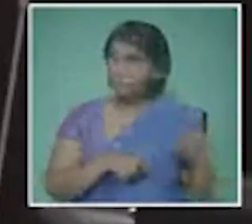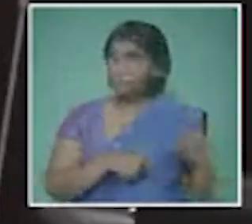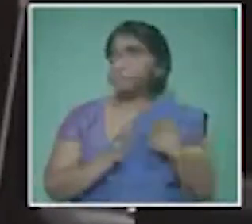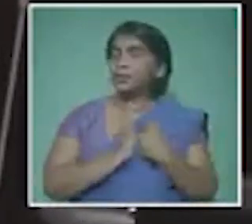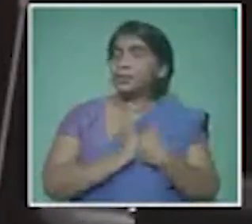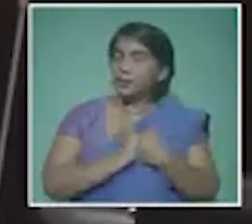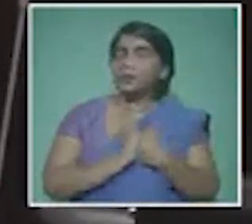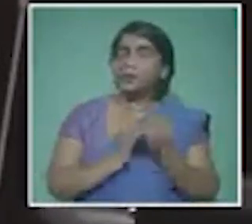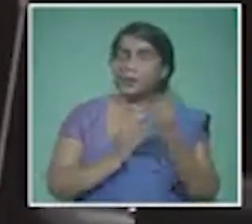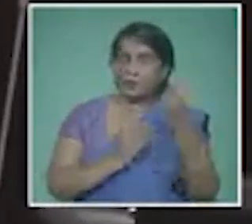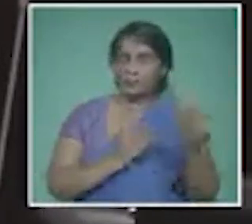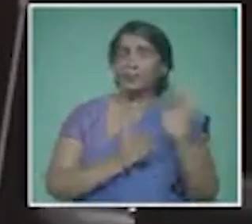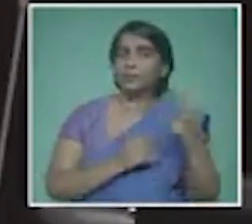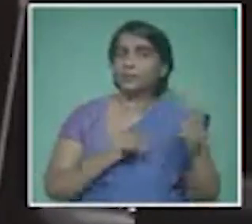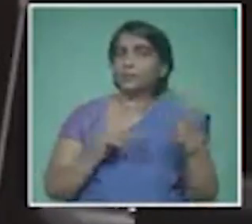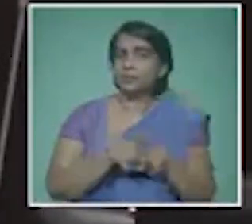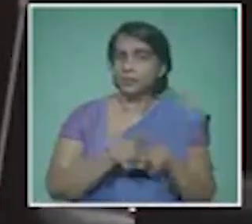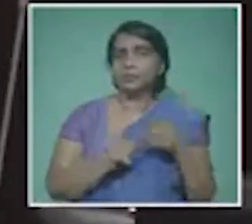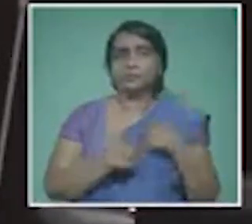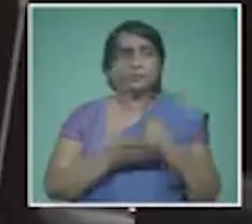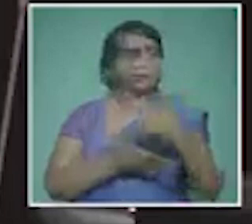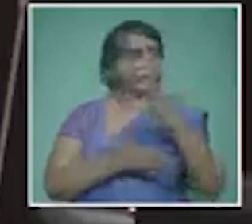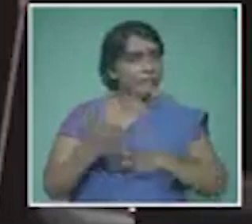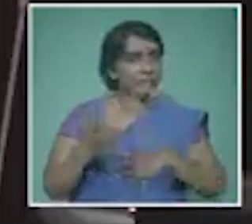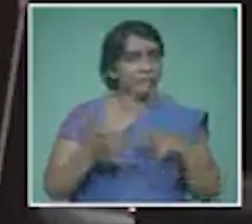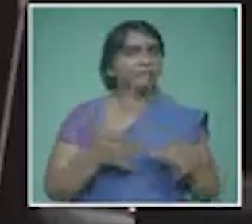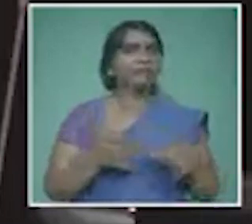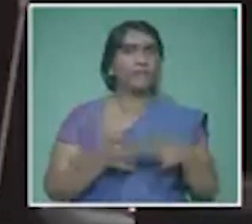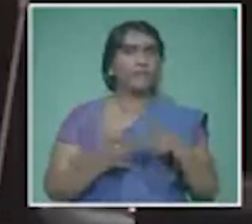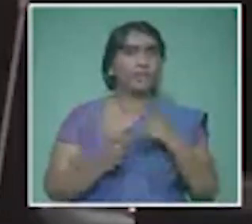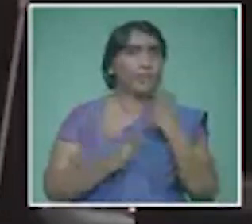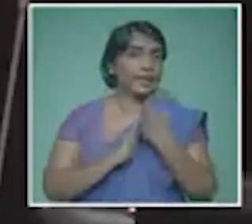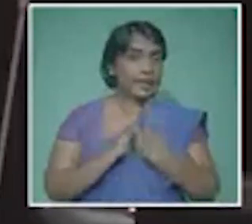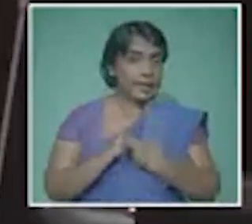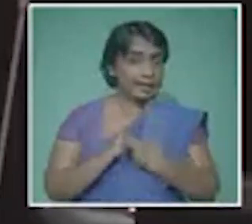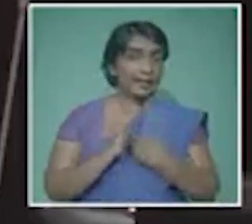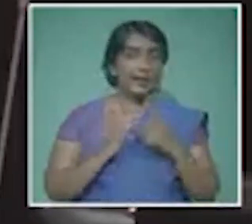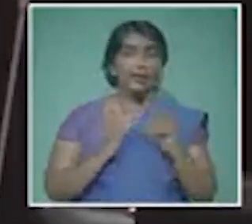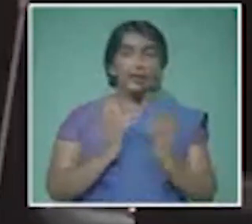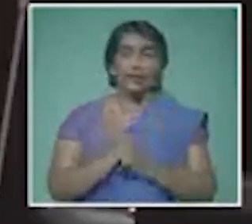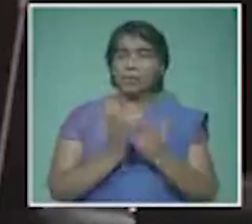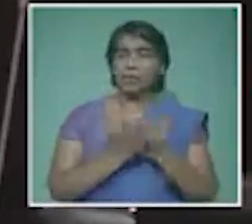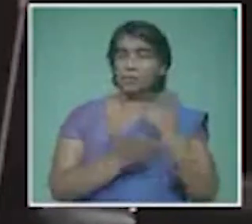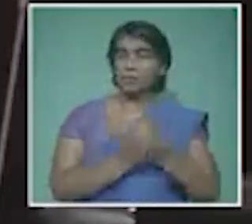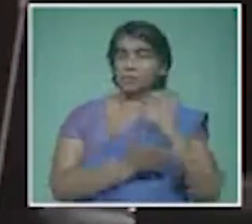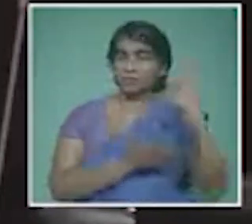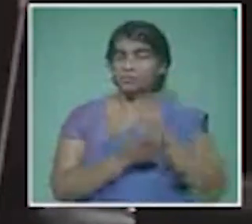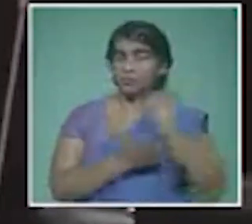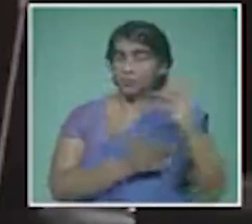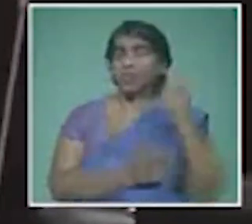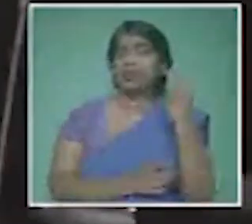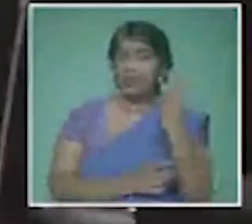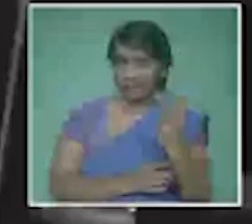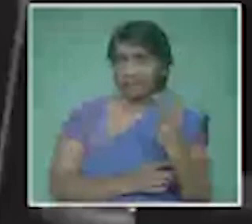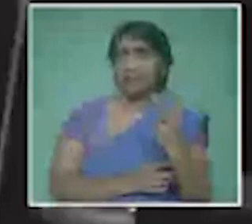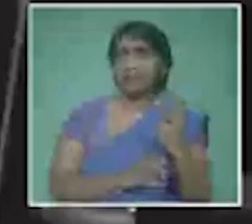பொருள் பரப்பியுள்ளது. பெண்கள் பாடசாலைகளுக்குள் இந்த போதைப் பொருள் சென்றுள்ளது. பாடசாலைகளின் பெயர்களுக்கு கலங்கம் ஏற்படும் என்று கடந்த காலங்களில் அவற்றின்